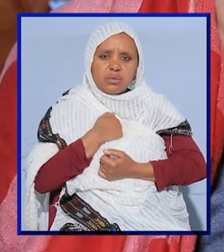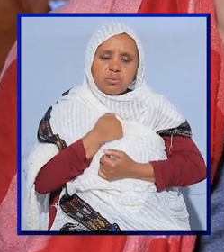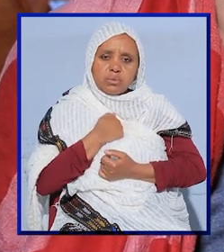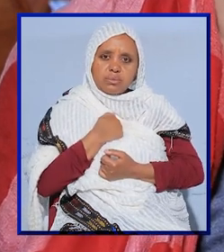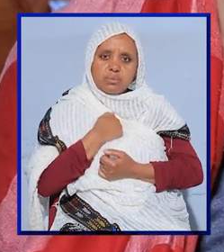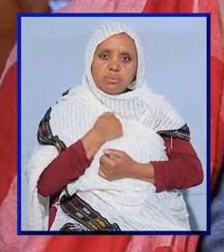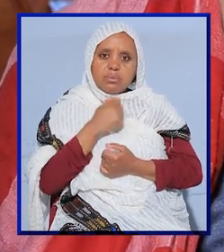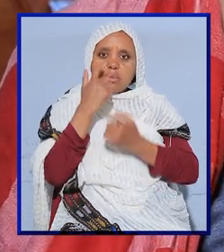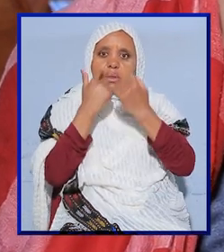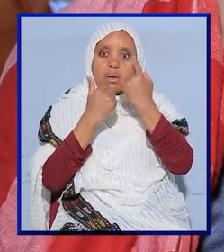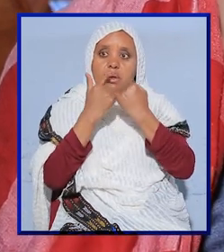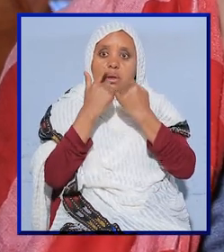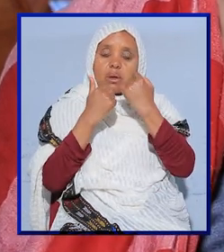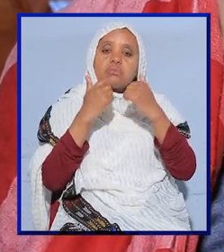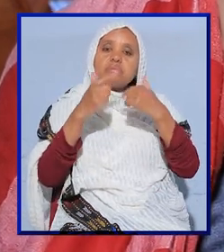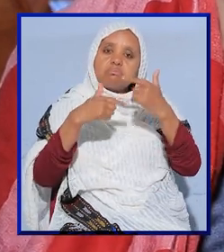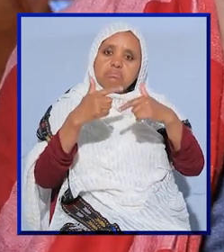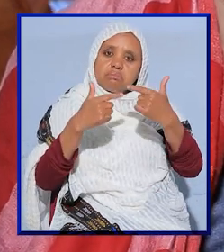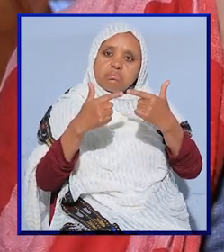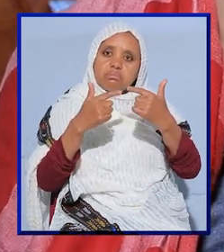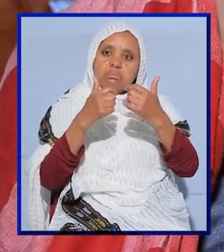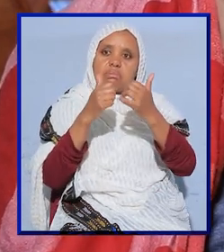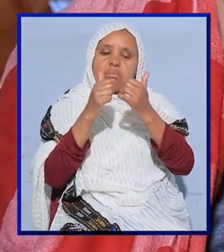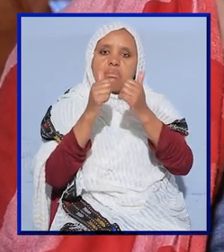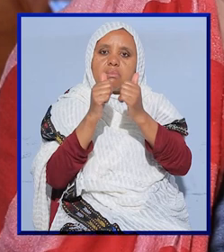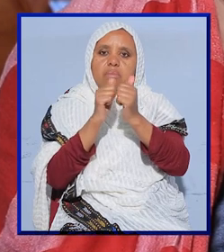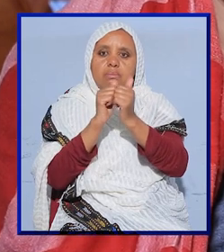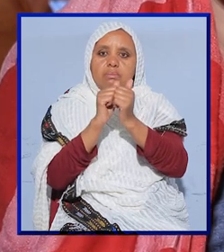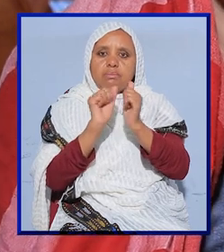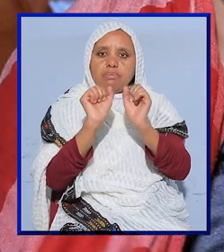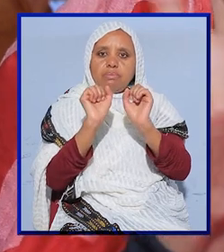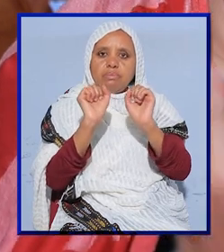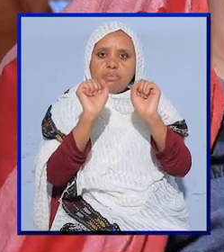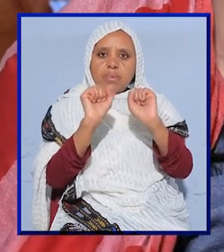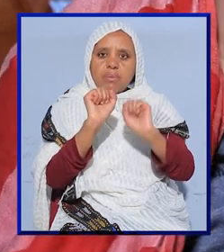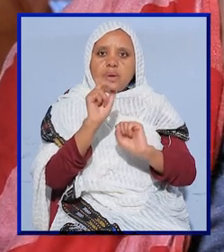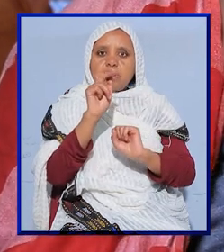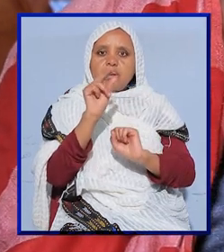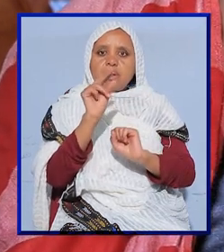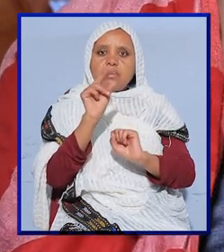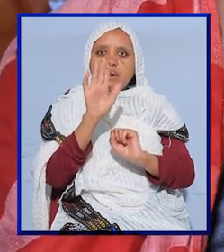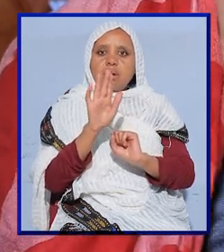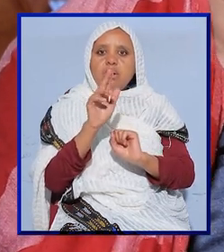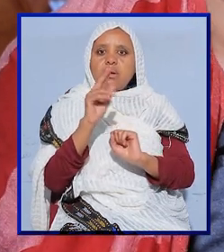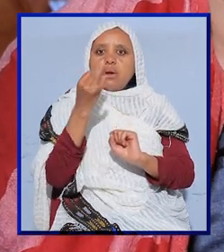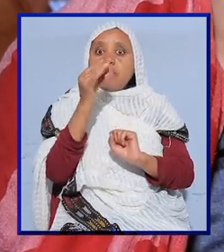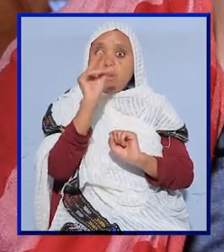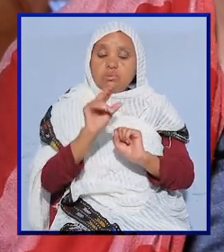አዘንኩኝ ለቅሶውን ምን ስል አርባዋን ቅዳሜ ዕለት ደብረ ሊባኖስ አብልተን መጣ